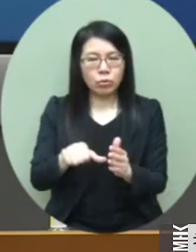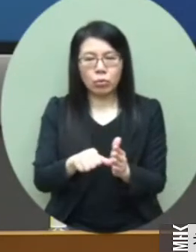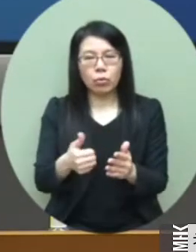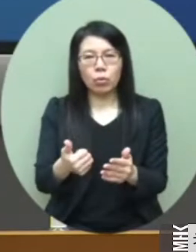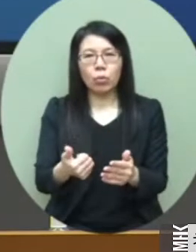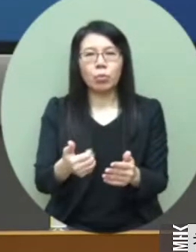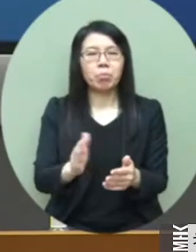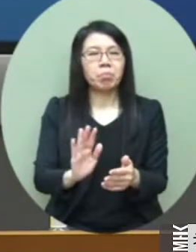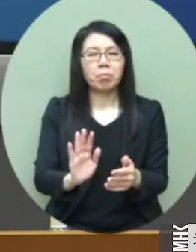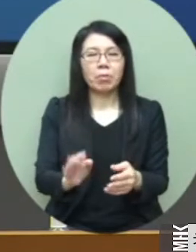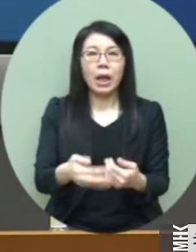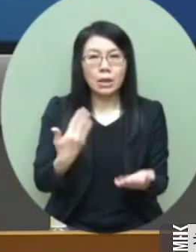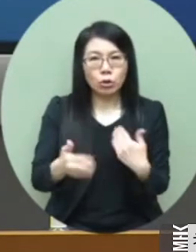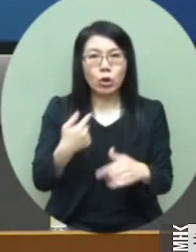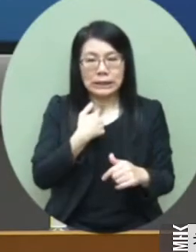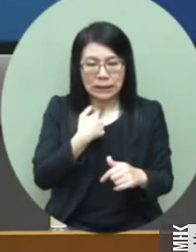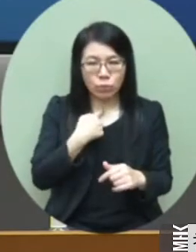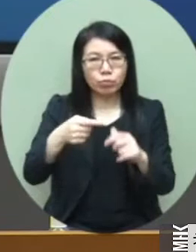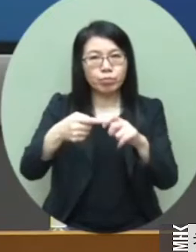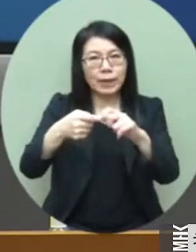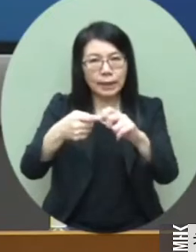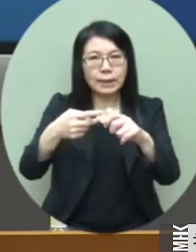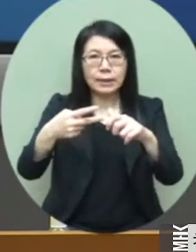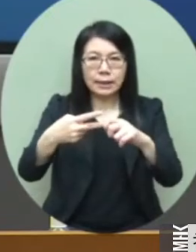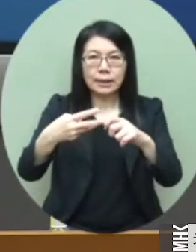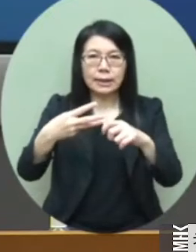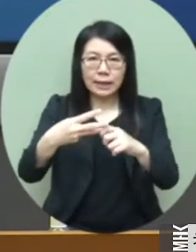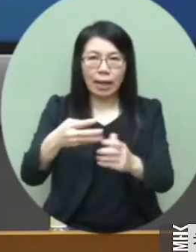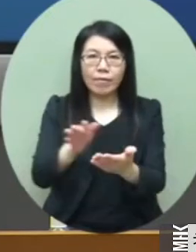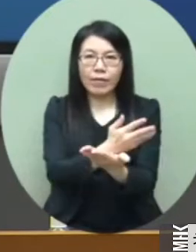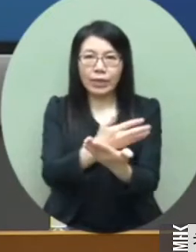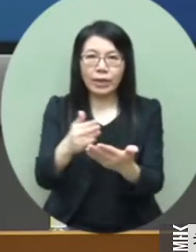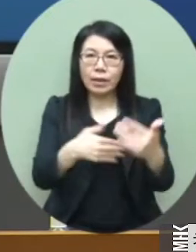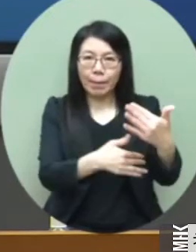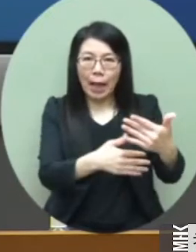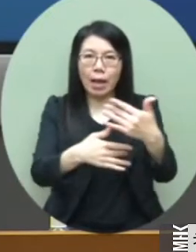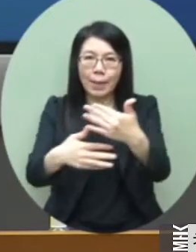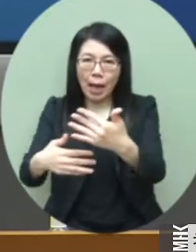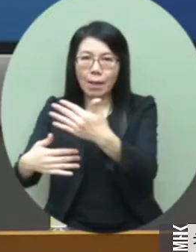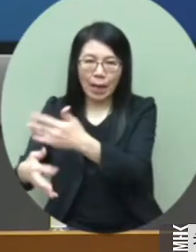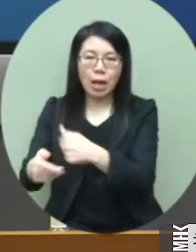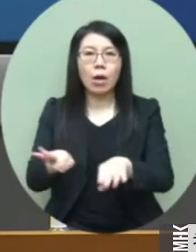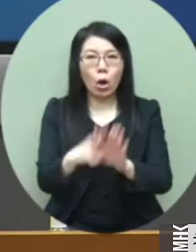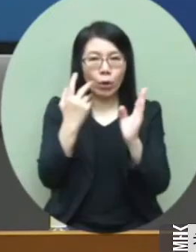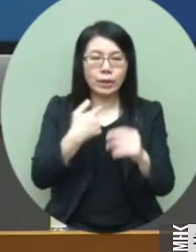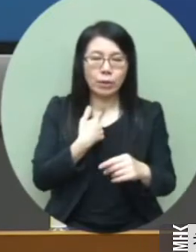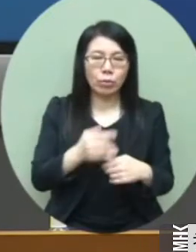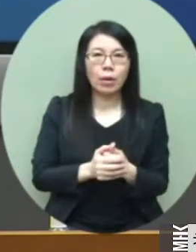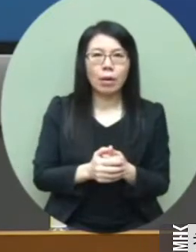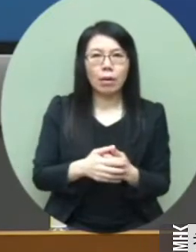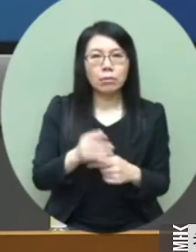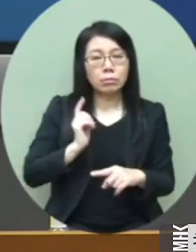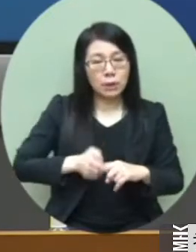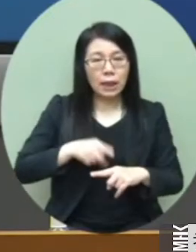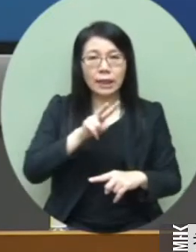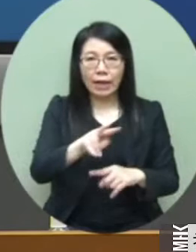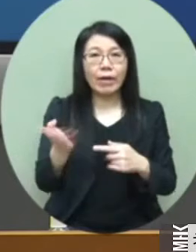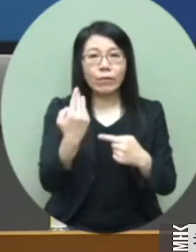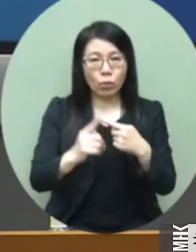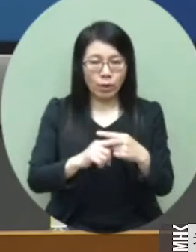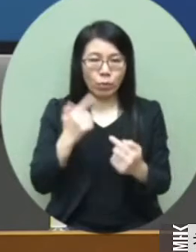以咧，我哋都係有序、有條件同埋分階段咁去處理。咁當然咧，都會係睇返風險